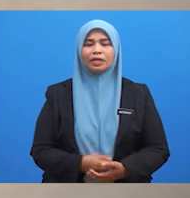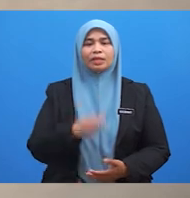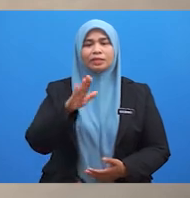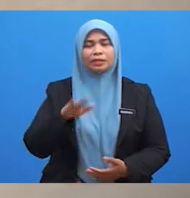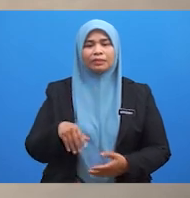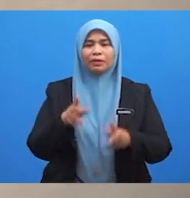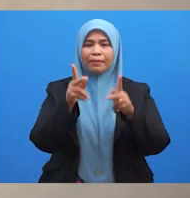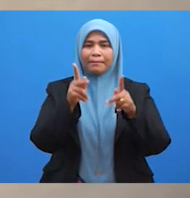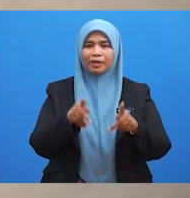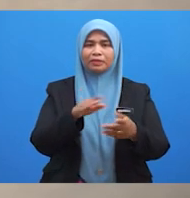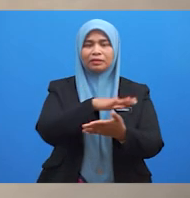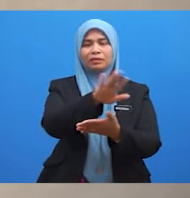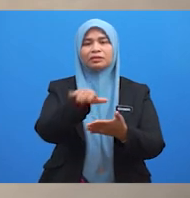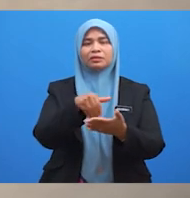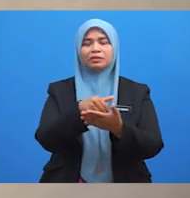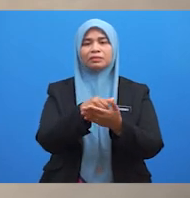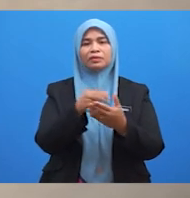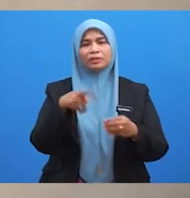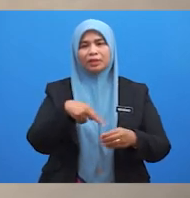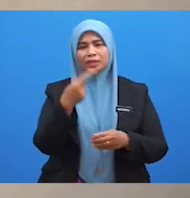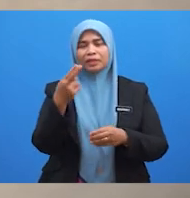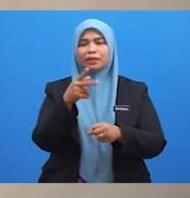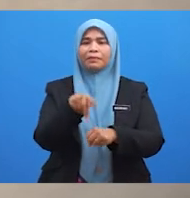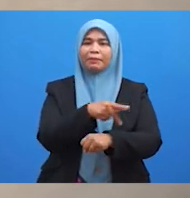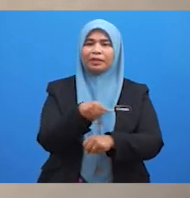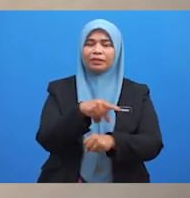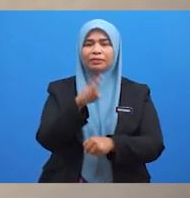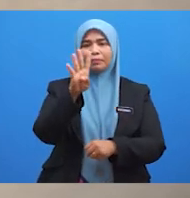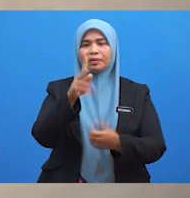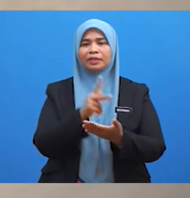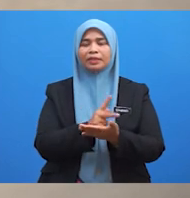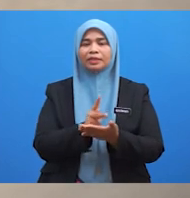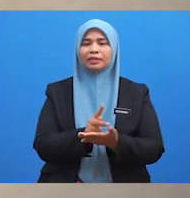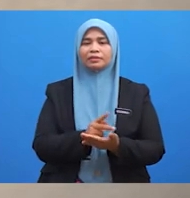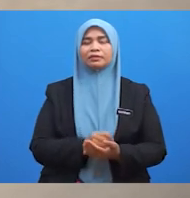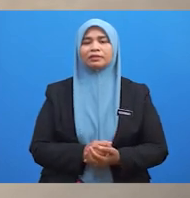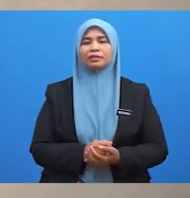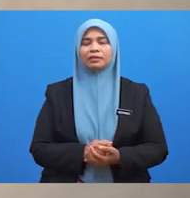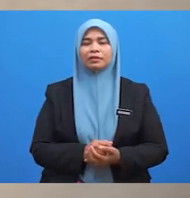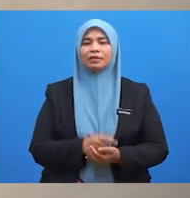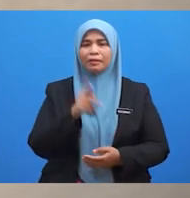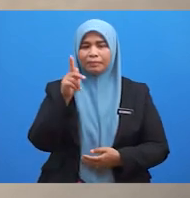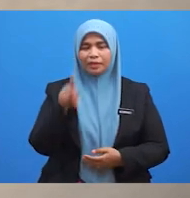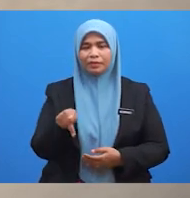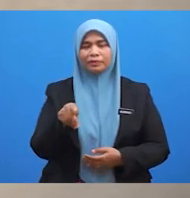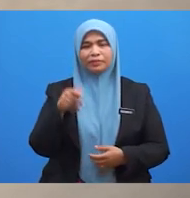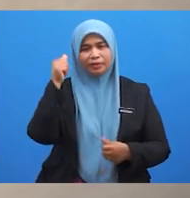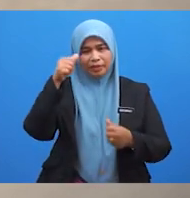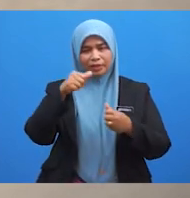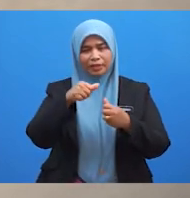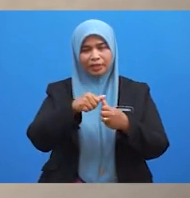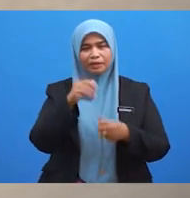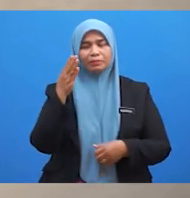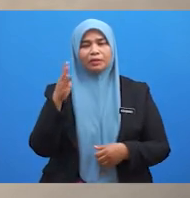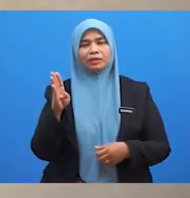Sebelum pelajar semua menghasilkan pantun empat kerat, perlu diingatkan